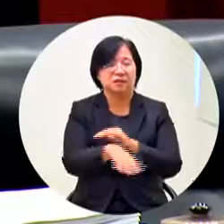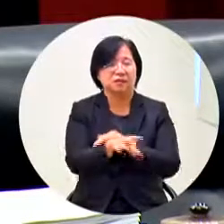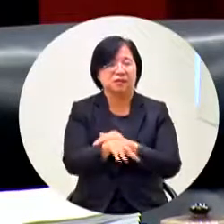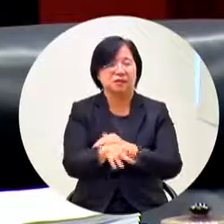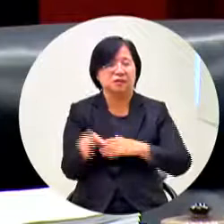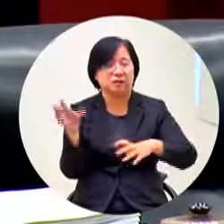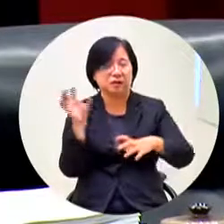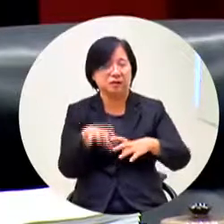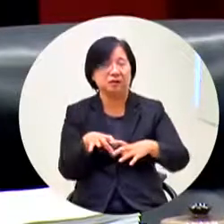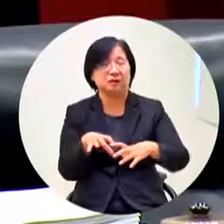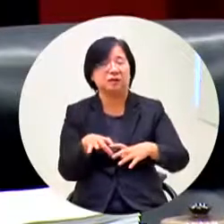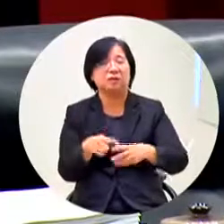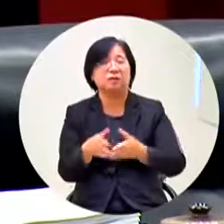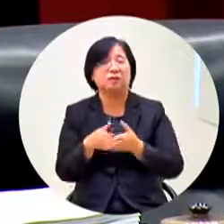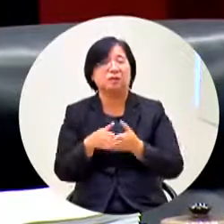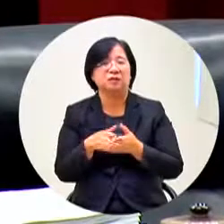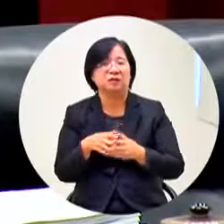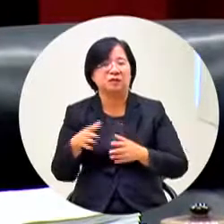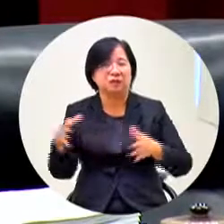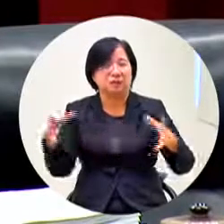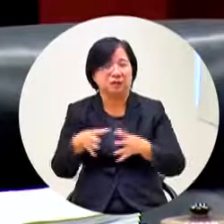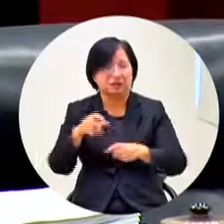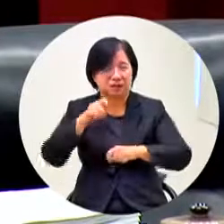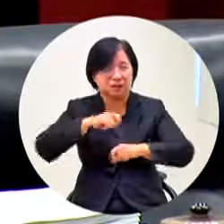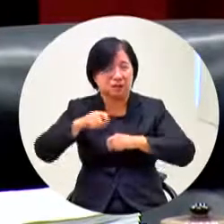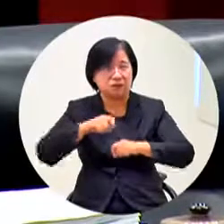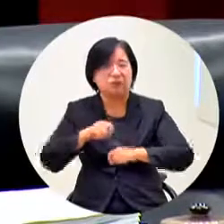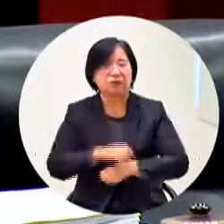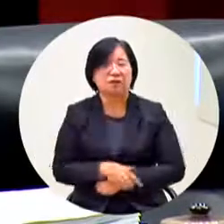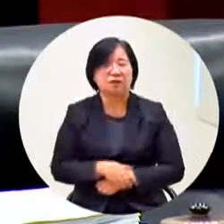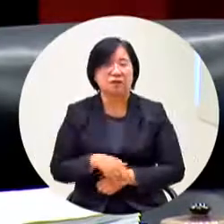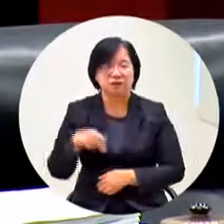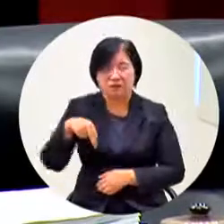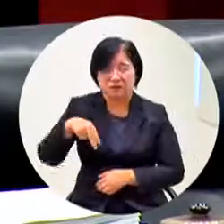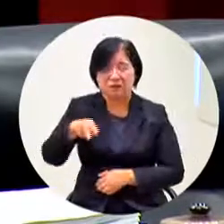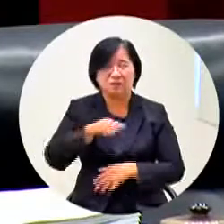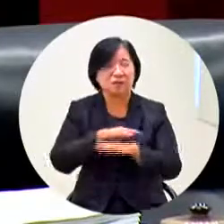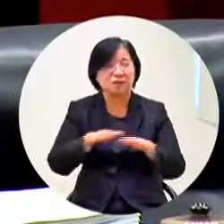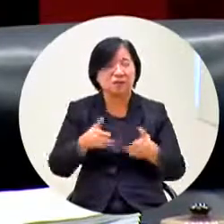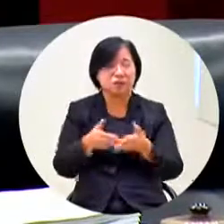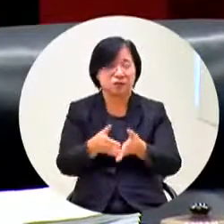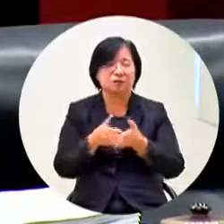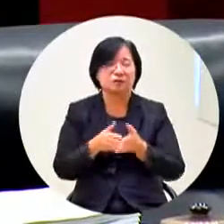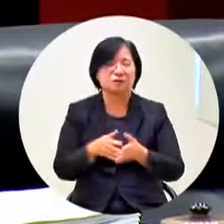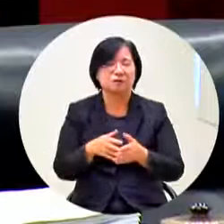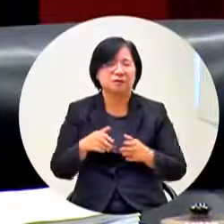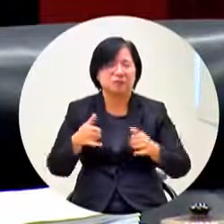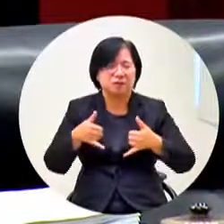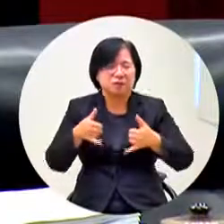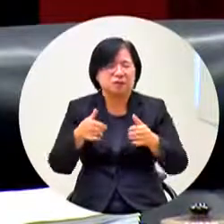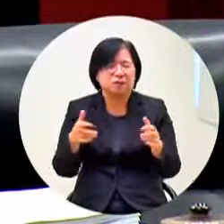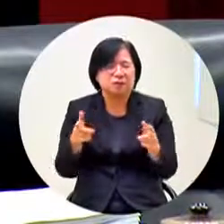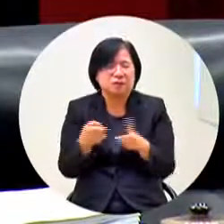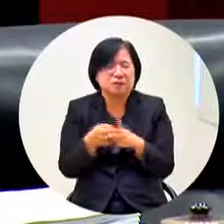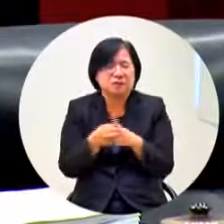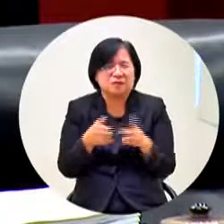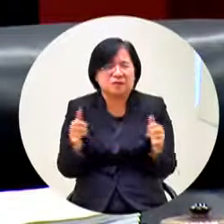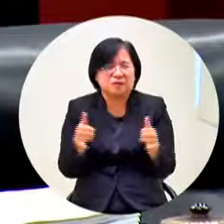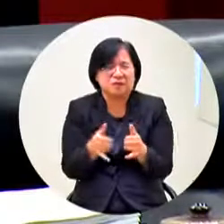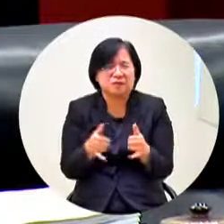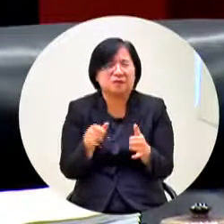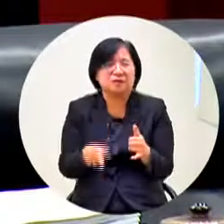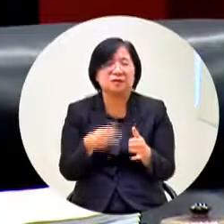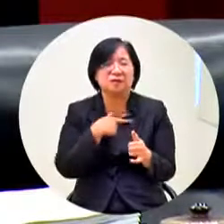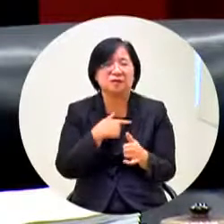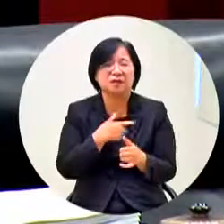这个地方来做一个规划，但是行的安全也很重要，因为这条路实在是太小了，因为这边有幼稚园，有一些餐